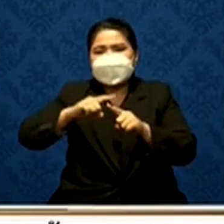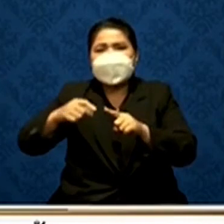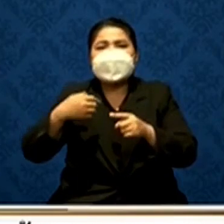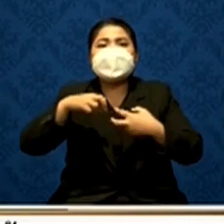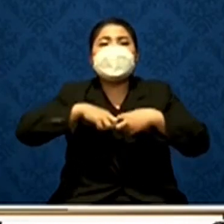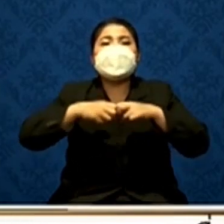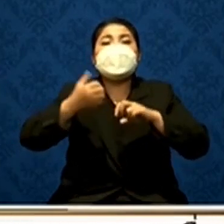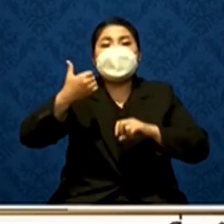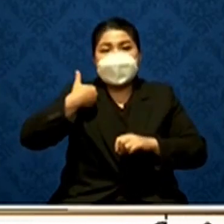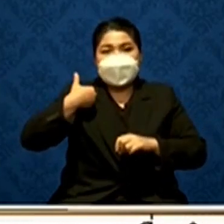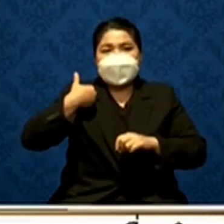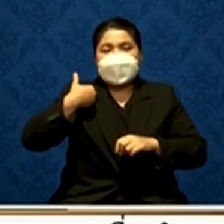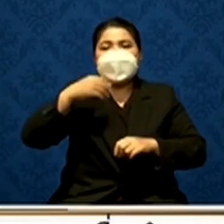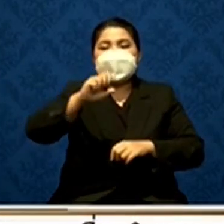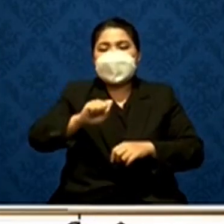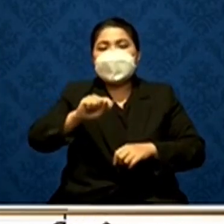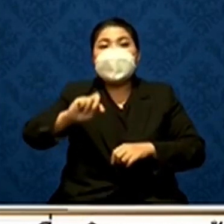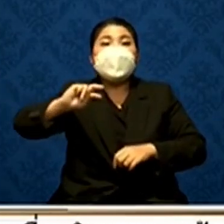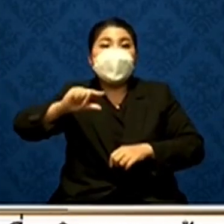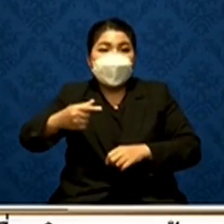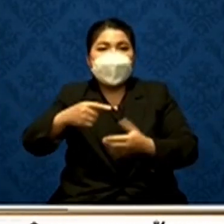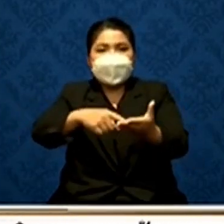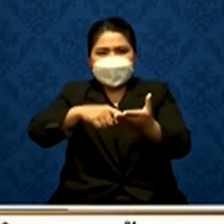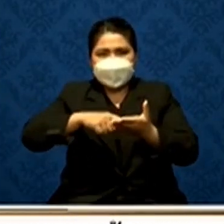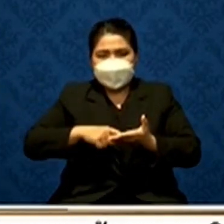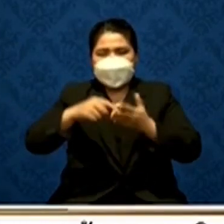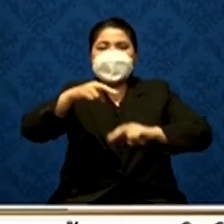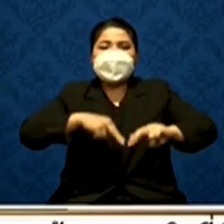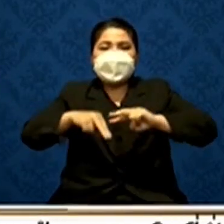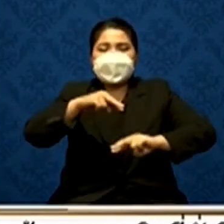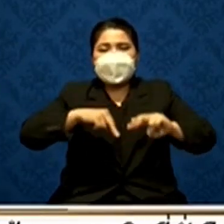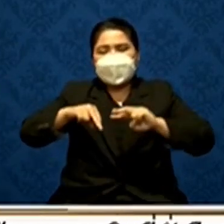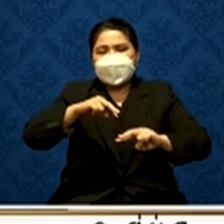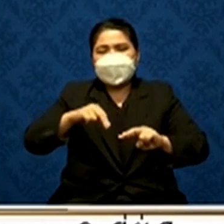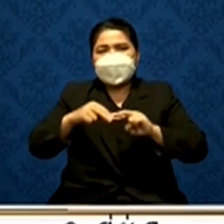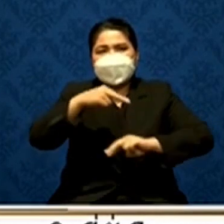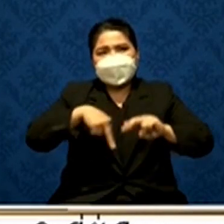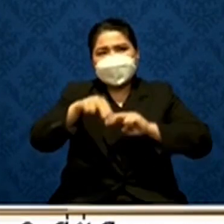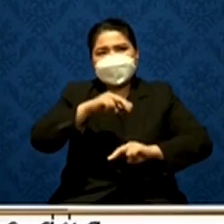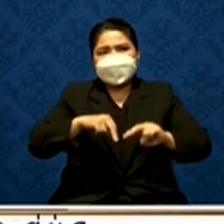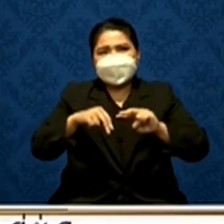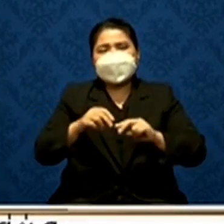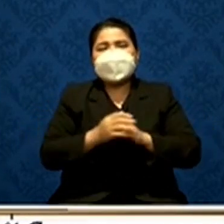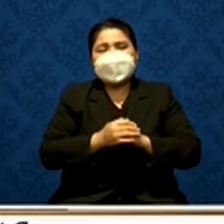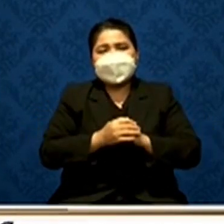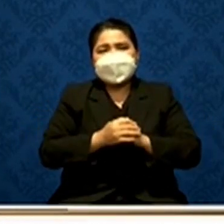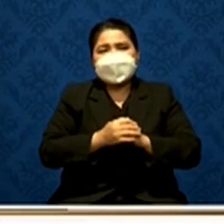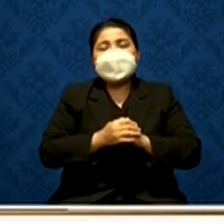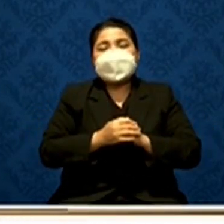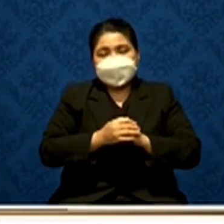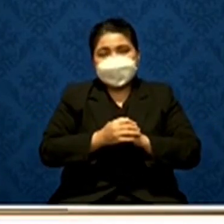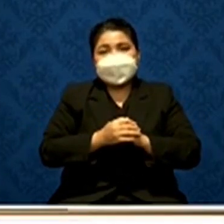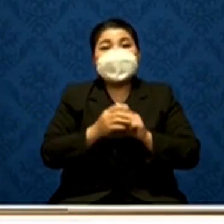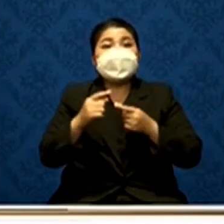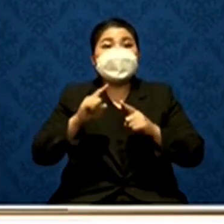สอตองอได้ส่งผวเคระพร้อมเสนอแ่ให้ดำเนิการเกยวกัทับสินของกเคยหาที่สอตองอตรวพ